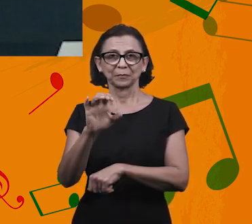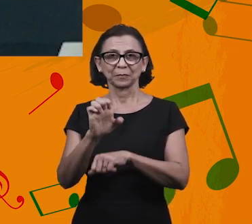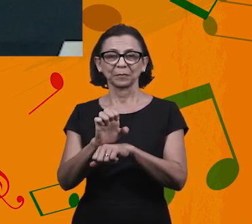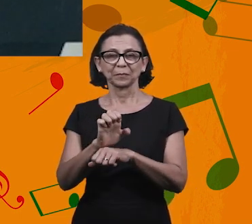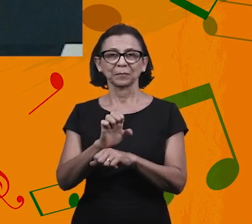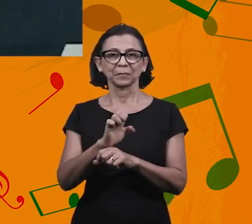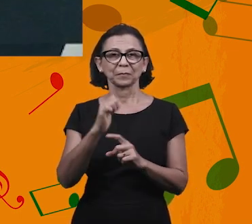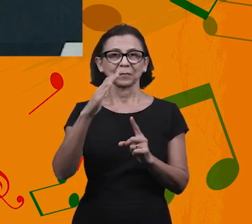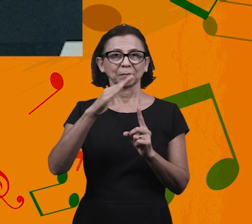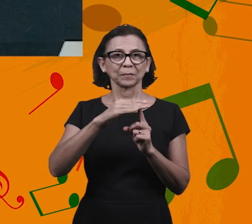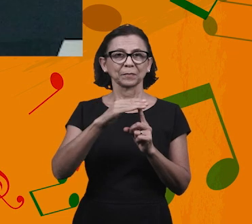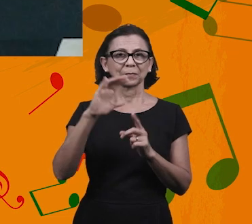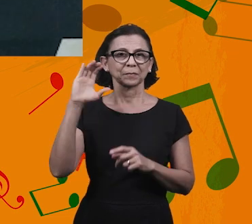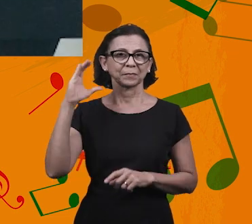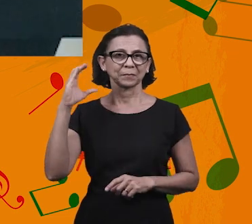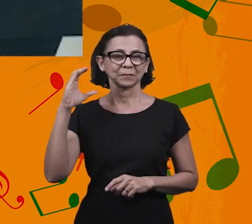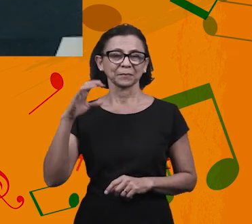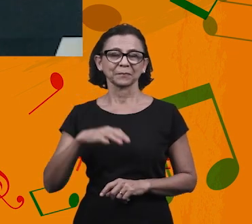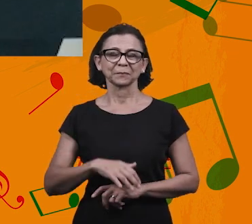d'Apucarana, Paraná.